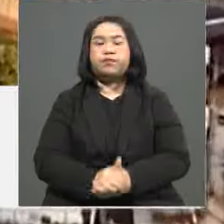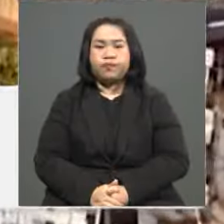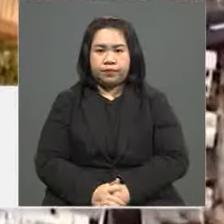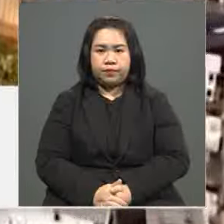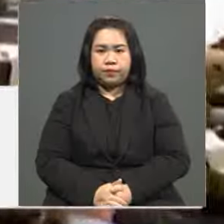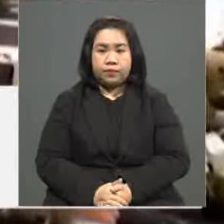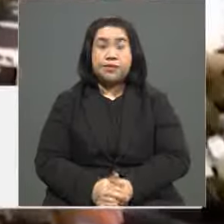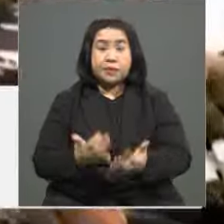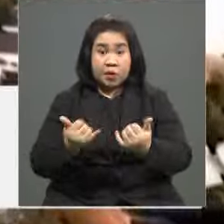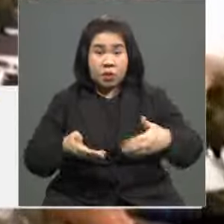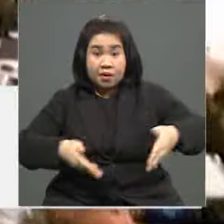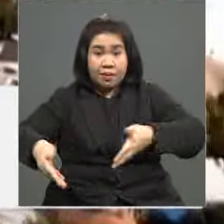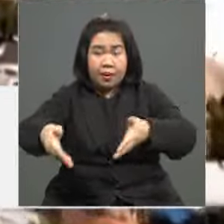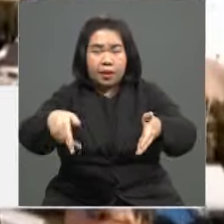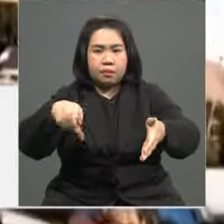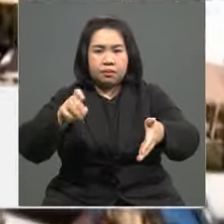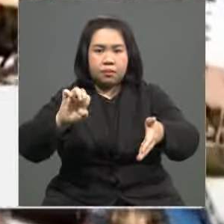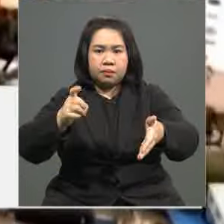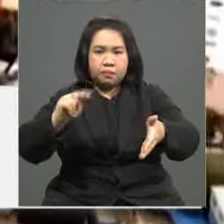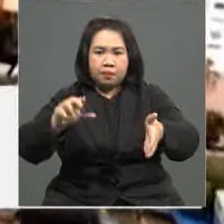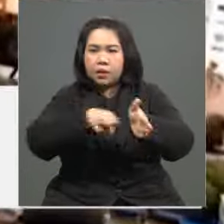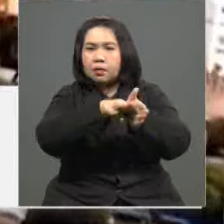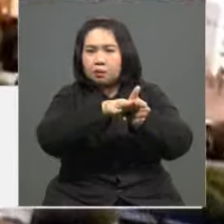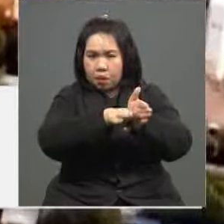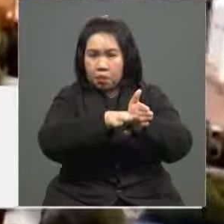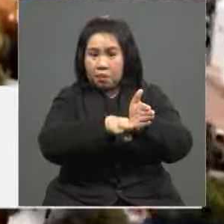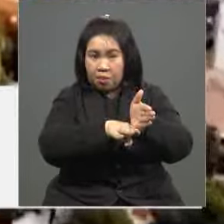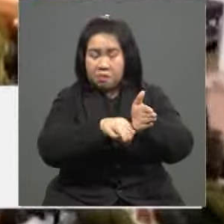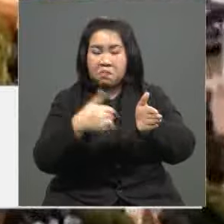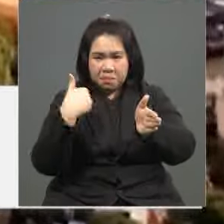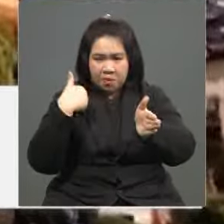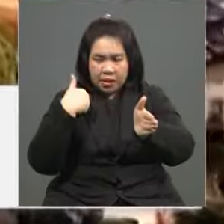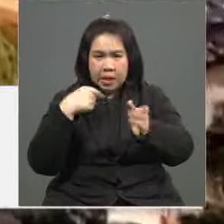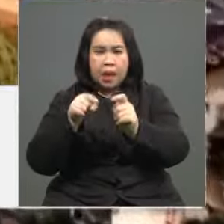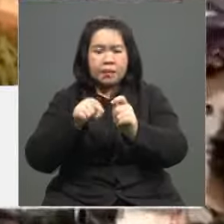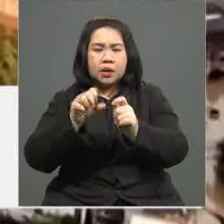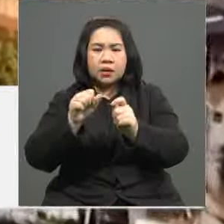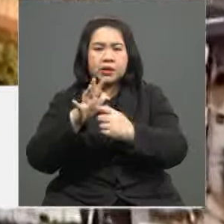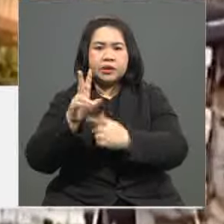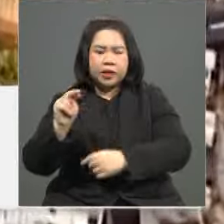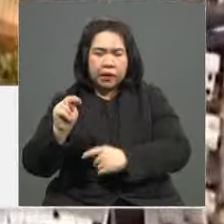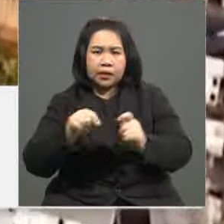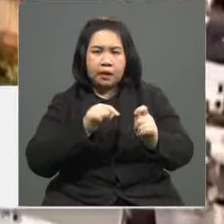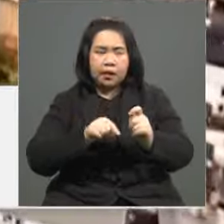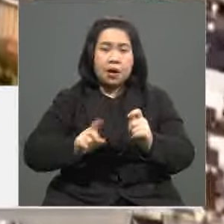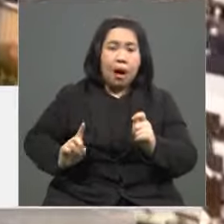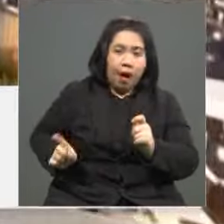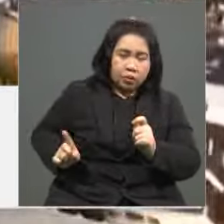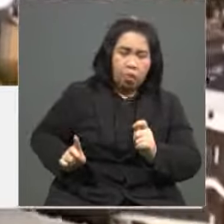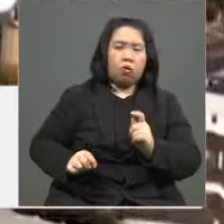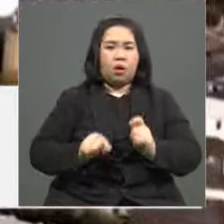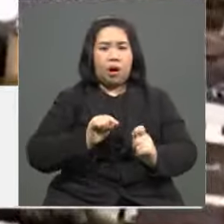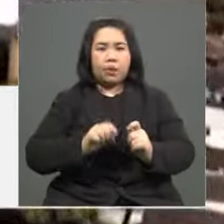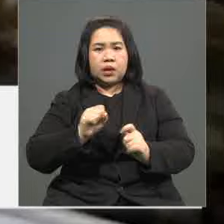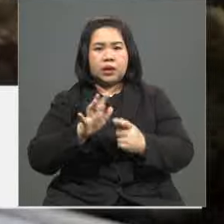ปิงที่เริ่มลดระดับลงแต่ก็ยังส่งผลกระทบต่อพื้นที่ลุ่มสำหรับพื้นที่อำเภอสันปาตองอำเภอหางดงและอำเภอสารพีครับซึ่งเป็นพื้นที่โซน